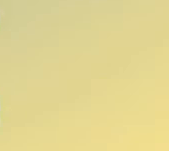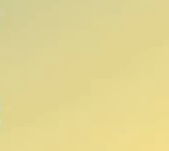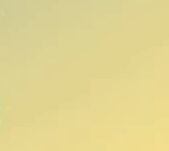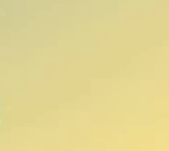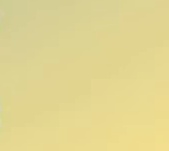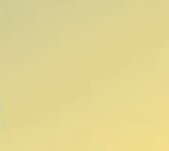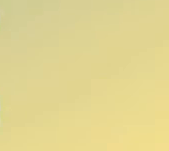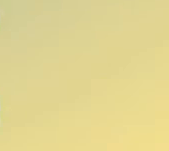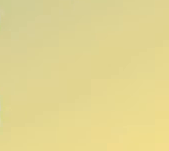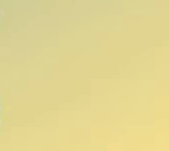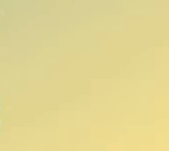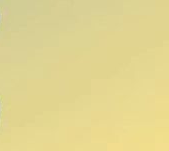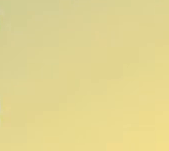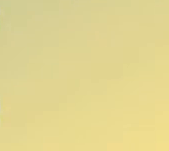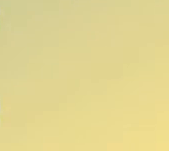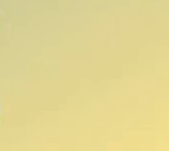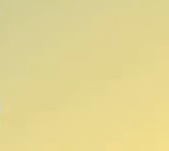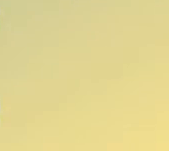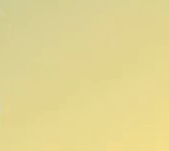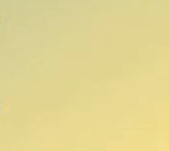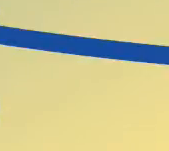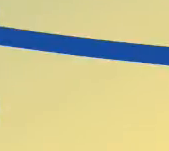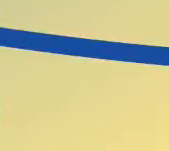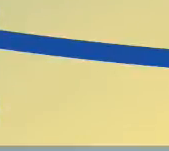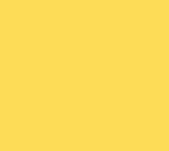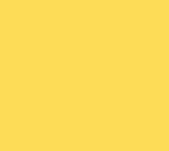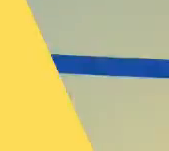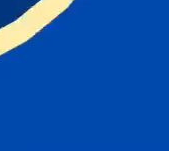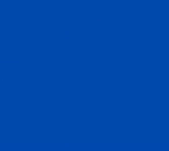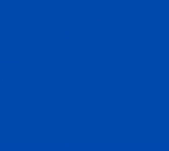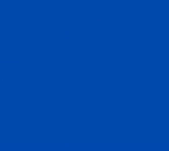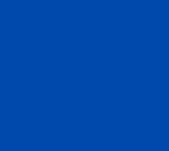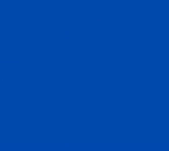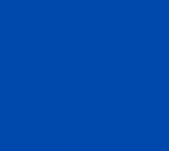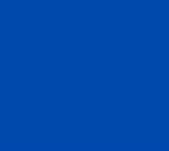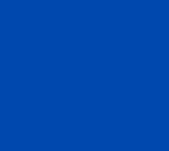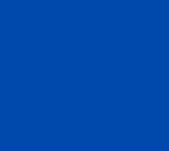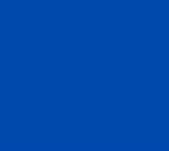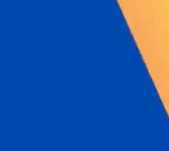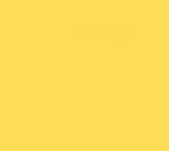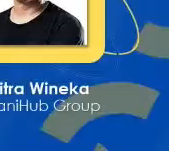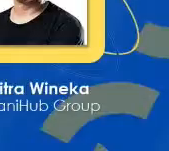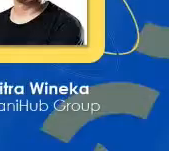optimalisasi pendapatan negara diperkirakan akan membaik sedangkan